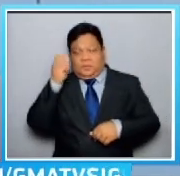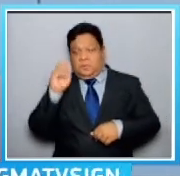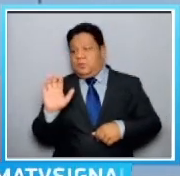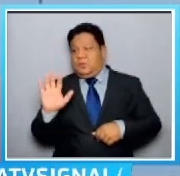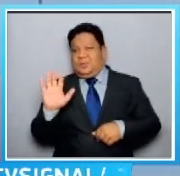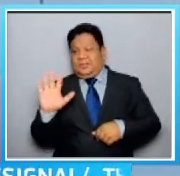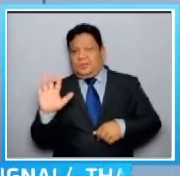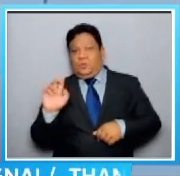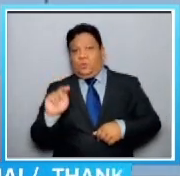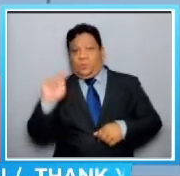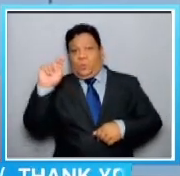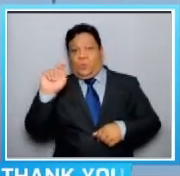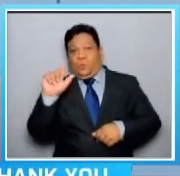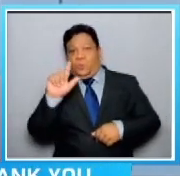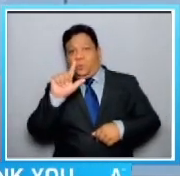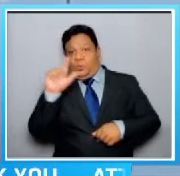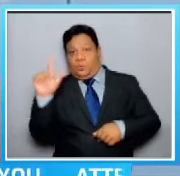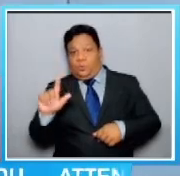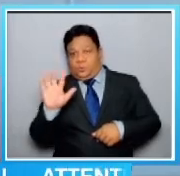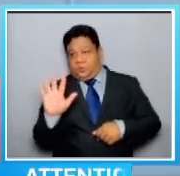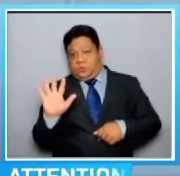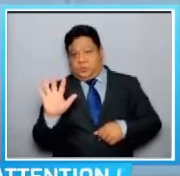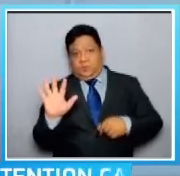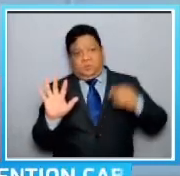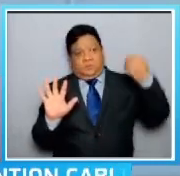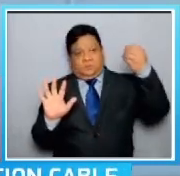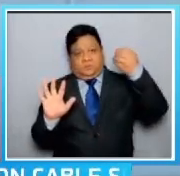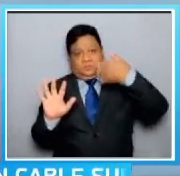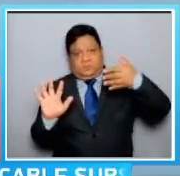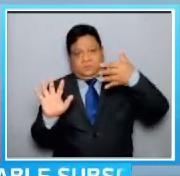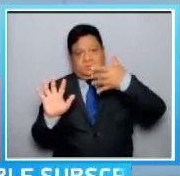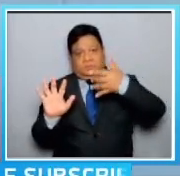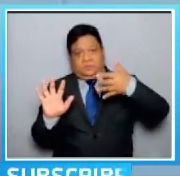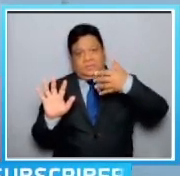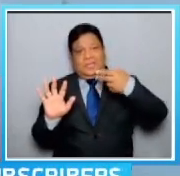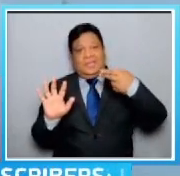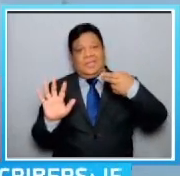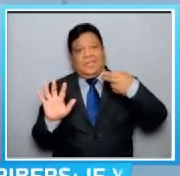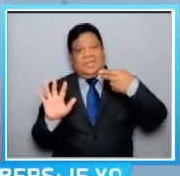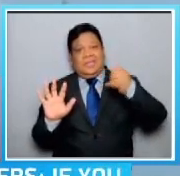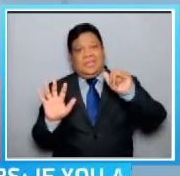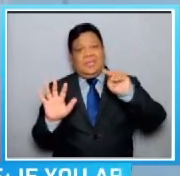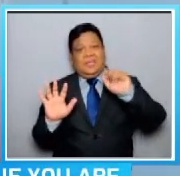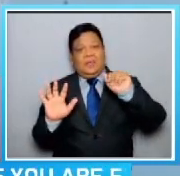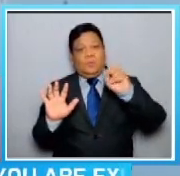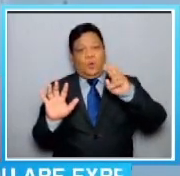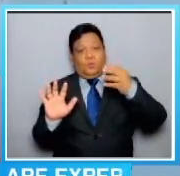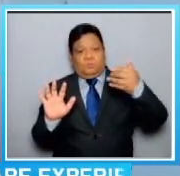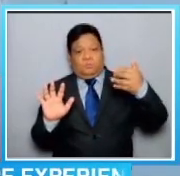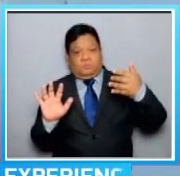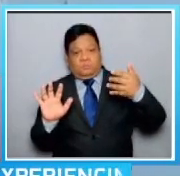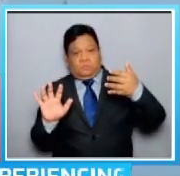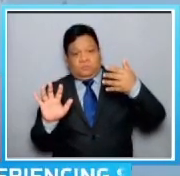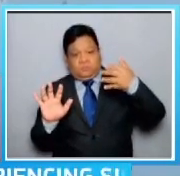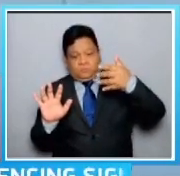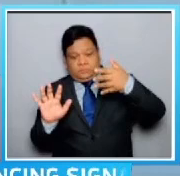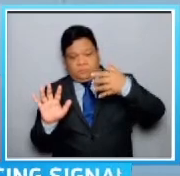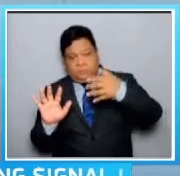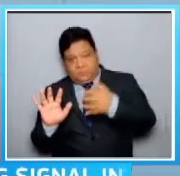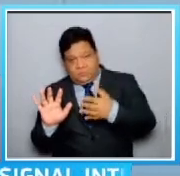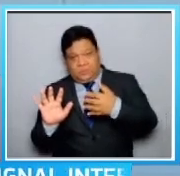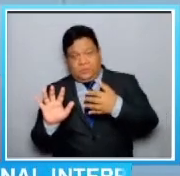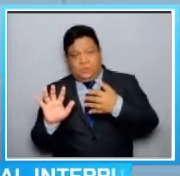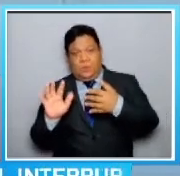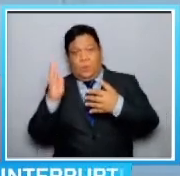Then nakikita natin based on our analysis, ito ay susubsob pa. So ito yung nakikita natin dahil merong high pressure